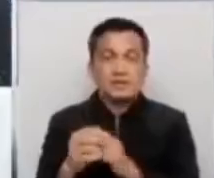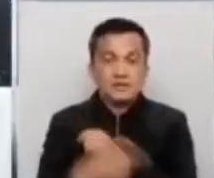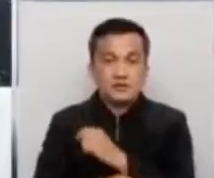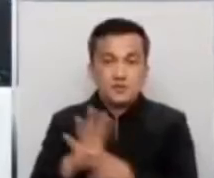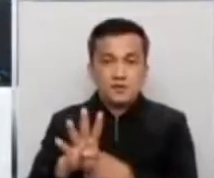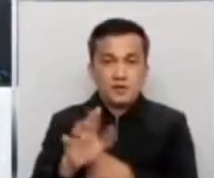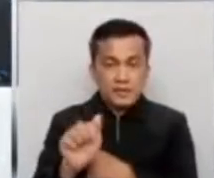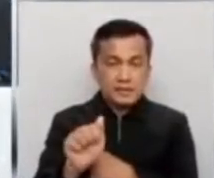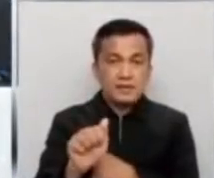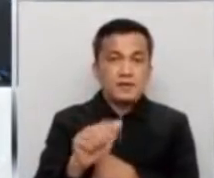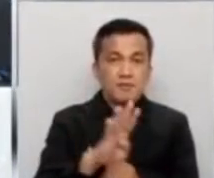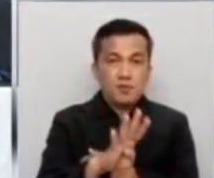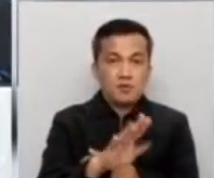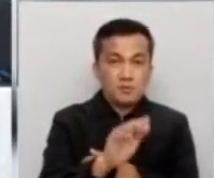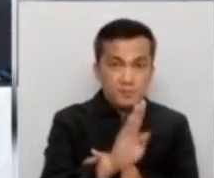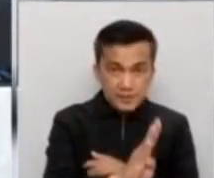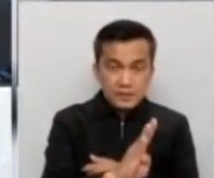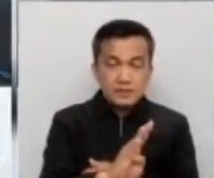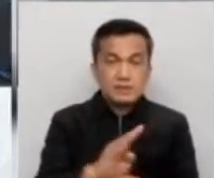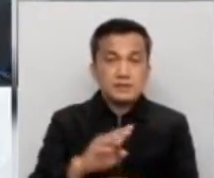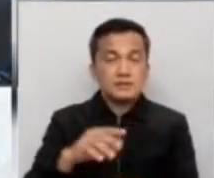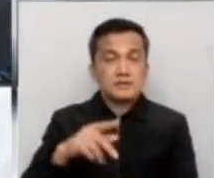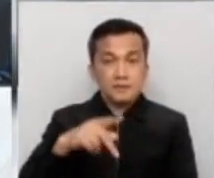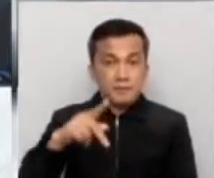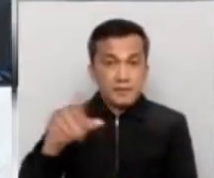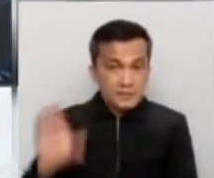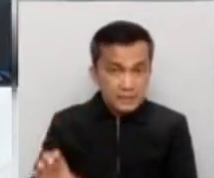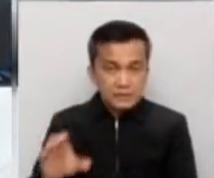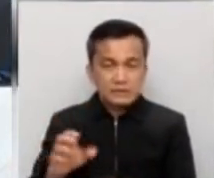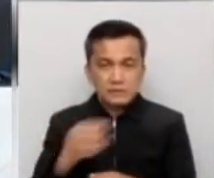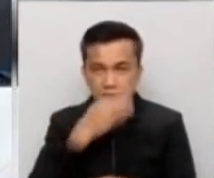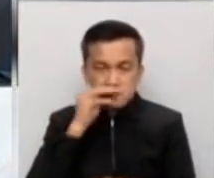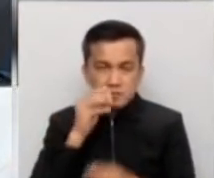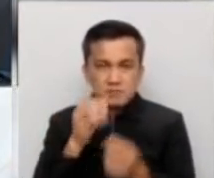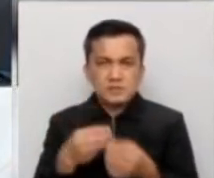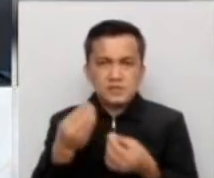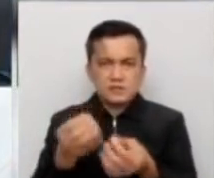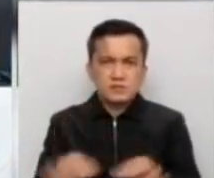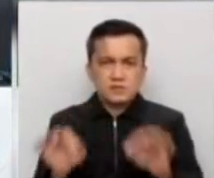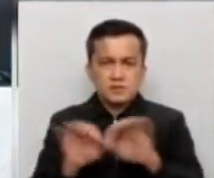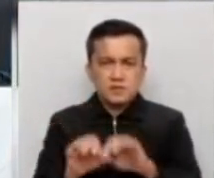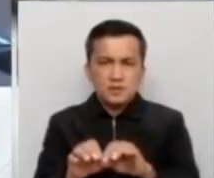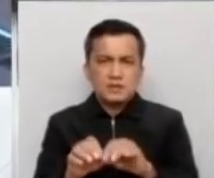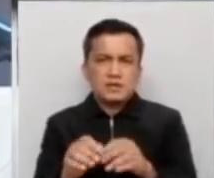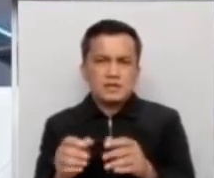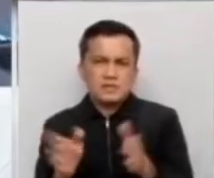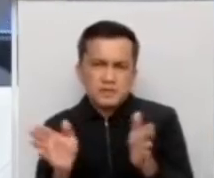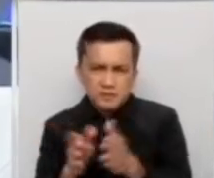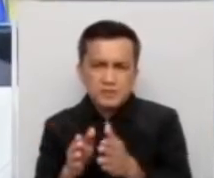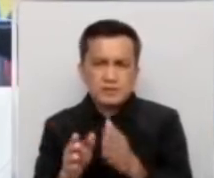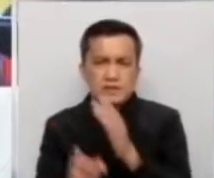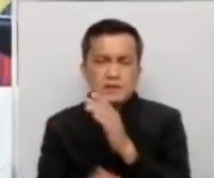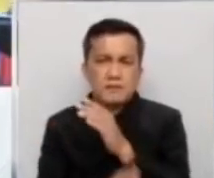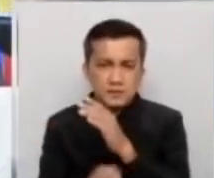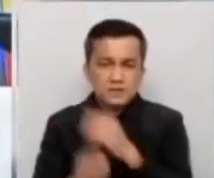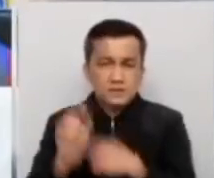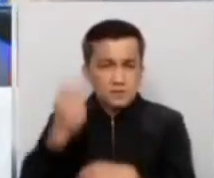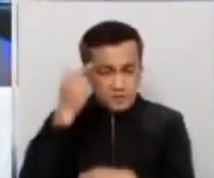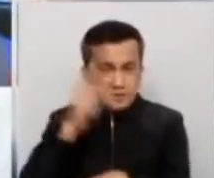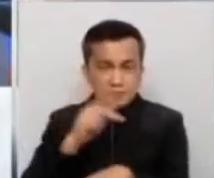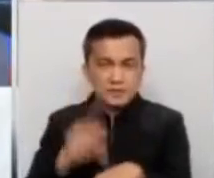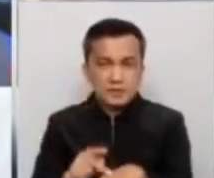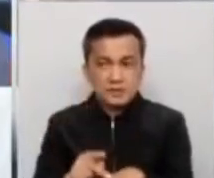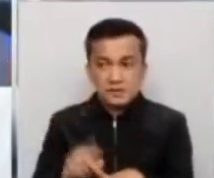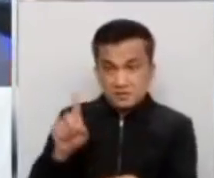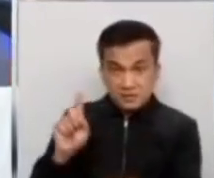Pasay, binigyang importansya ni Senador Manny Pacquiao ang kahalagahan ng pinakamaliit na sangay ng pamahalaan sa bansa. At kung siya anyang tatanungin,